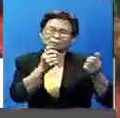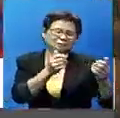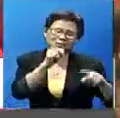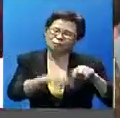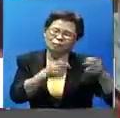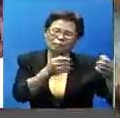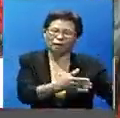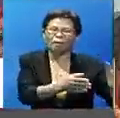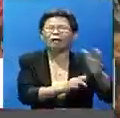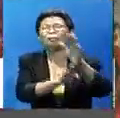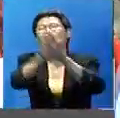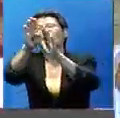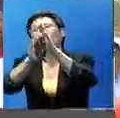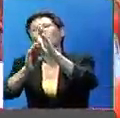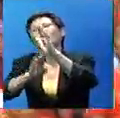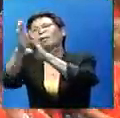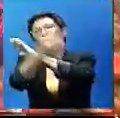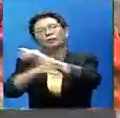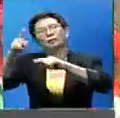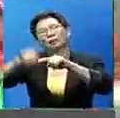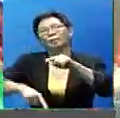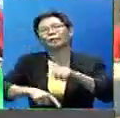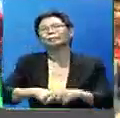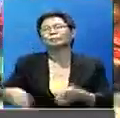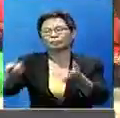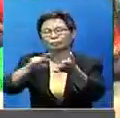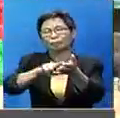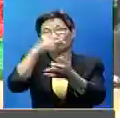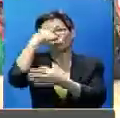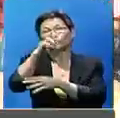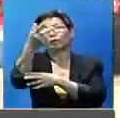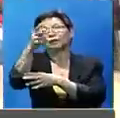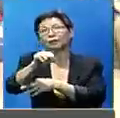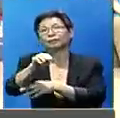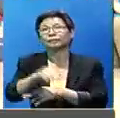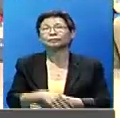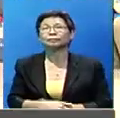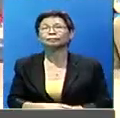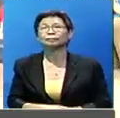arus pembangunan negara. Nazaruddin Abu Zamel untuk Berita RTM.